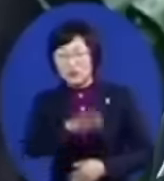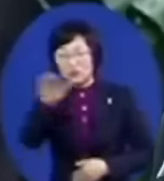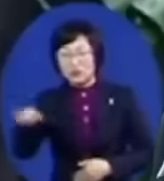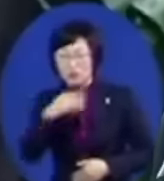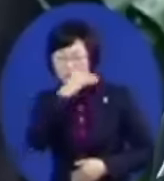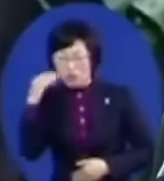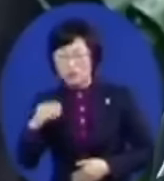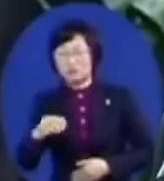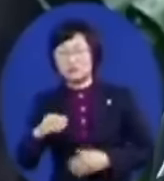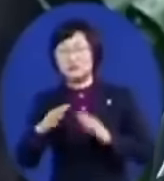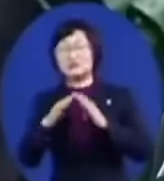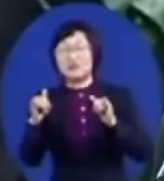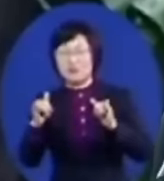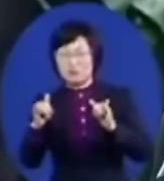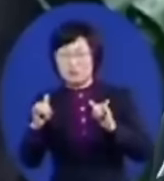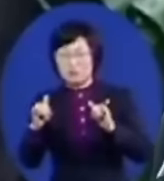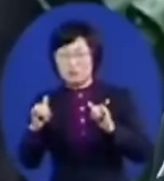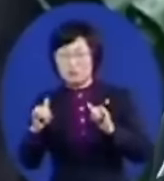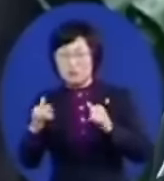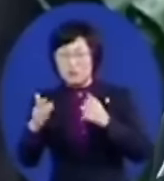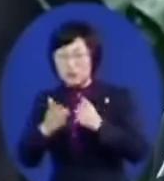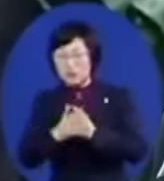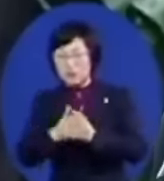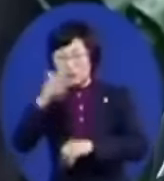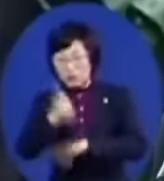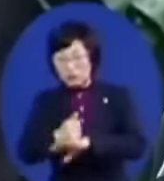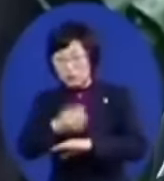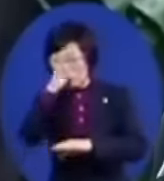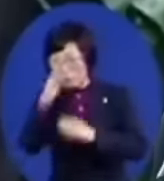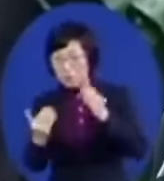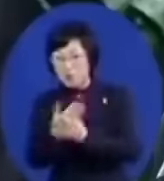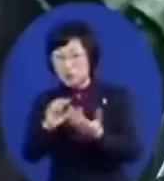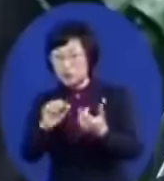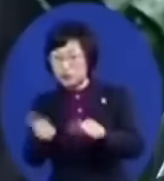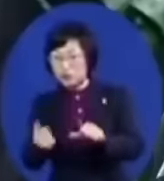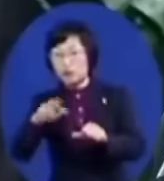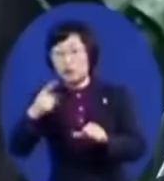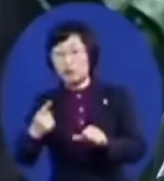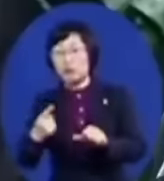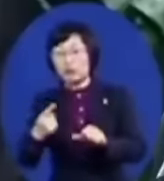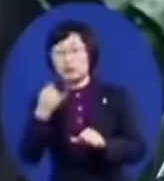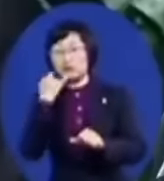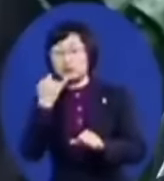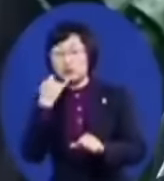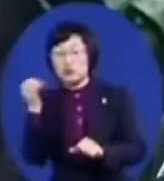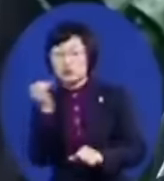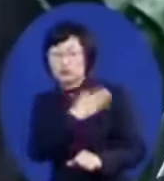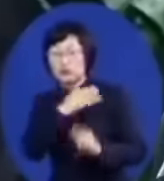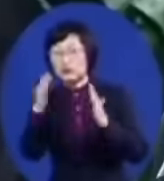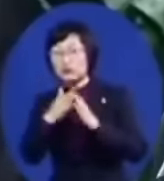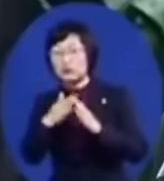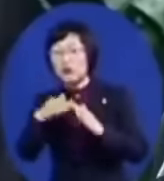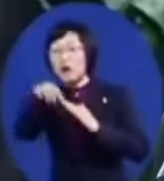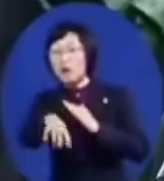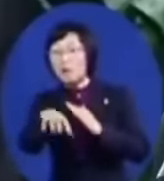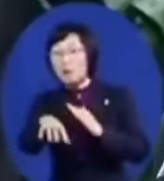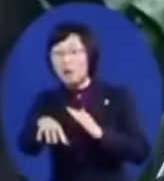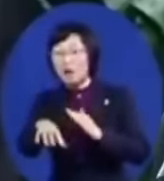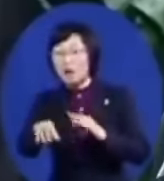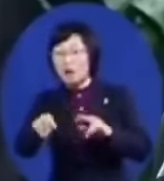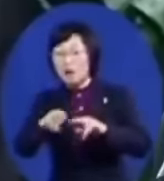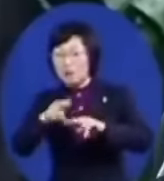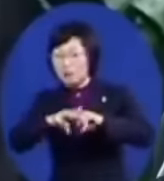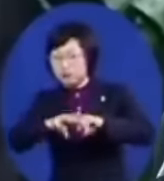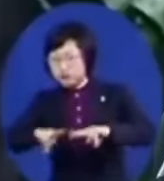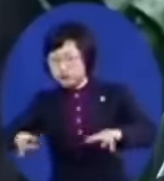사람이다. 그래서 병이 들어 죽어가도 치료도 못 받고 부잣집 밑에 대문 밑에 꺼지기 깍대기 깔고